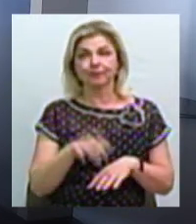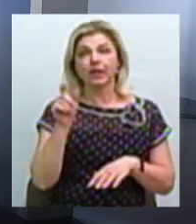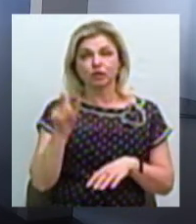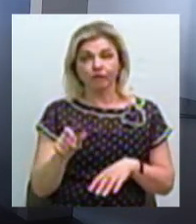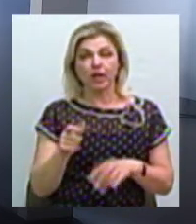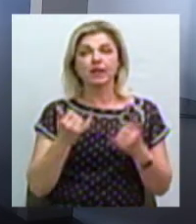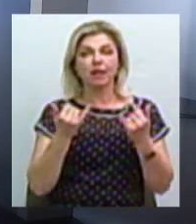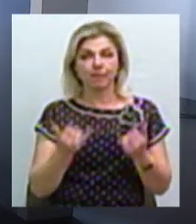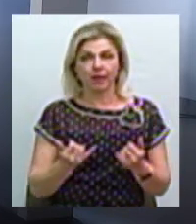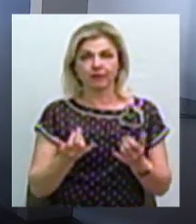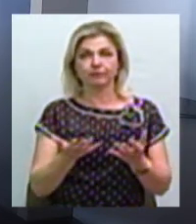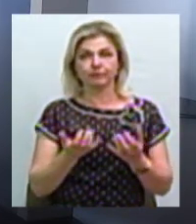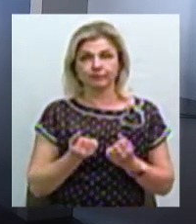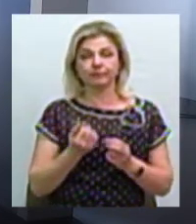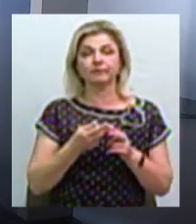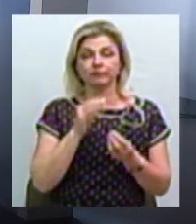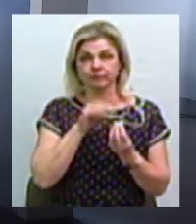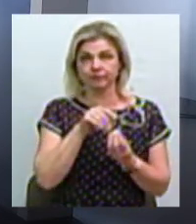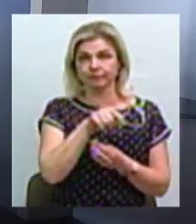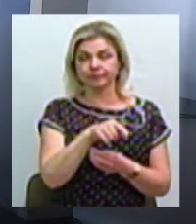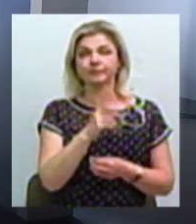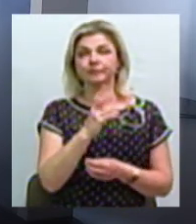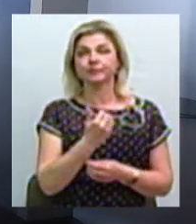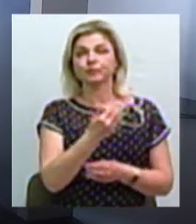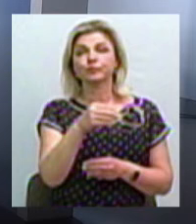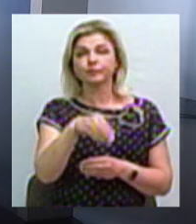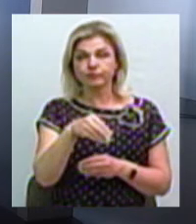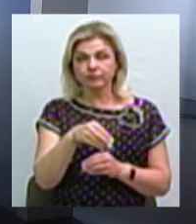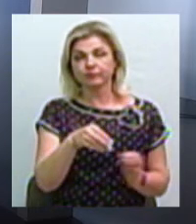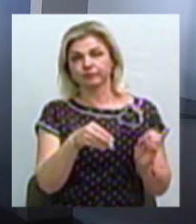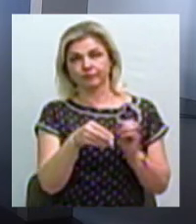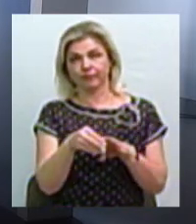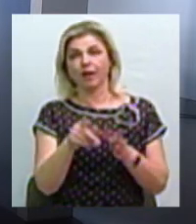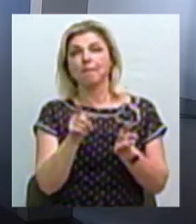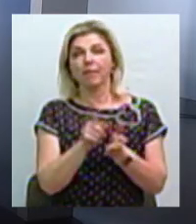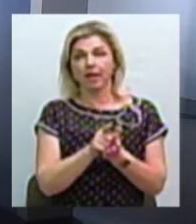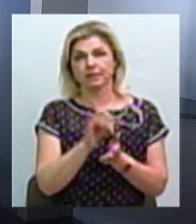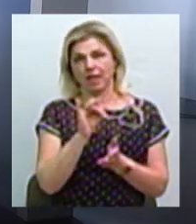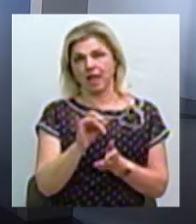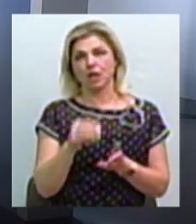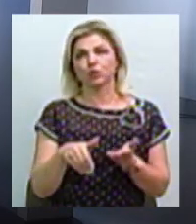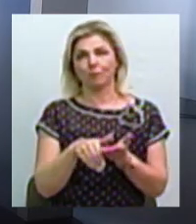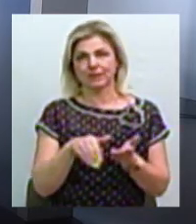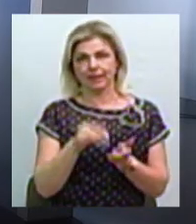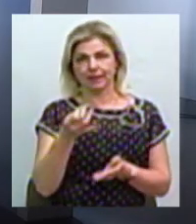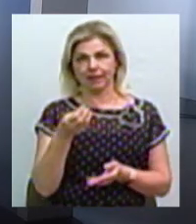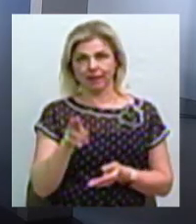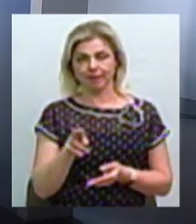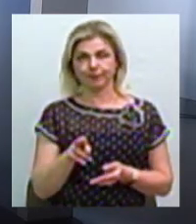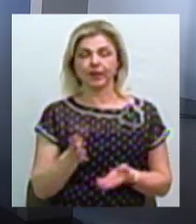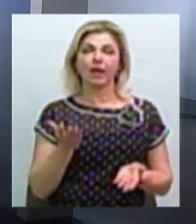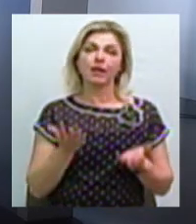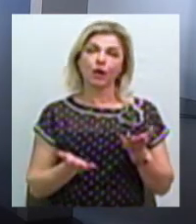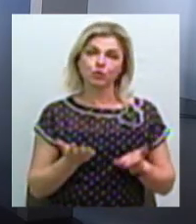відтепер отримує в цьому ж банку на свій особовий рахунок пенсію і розмір субсидії.